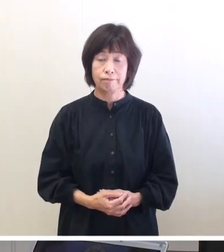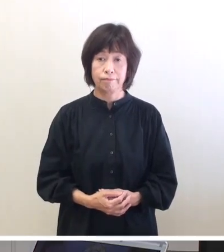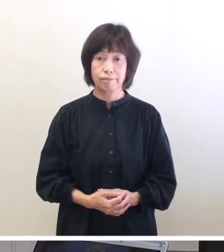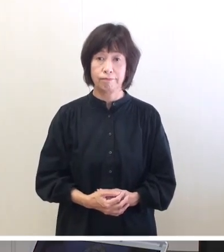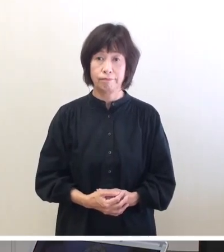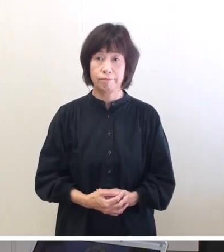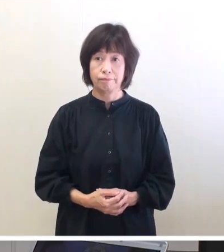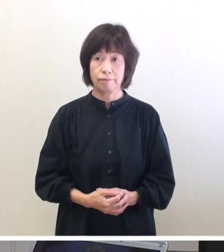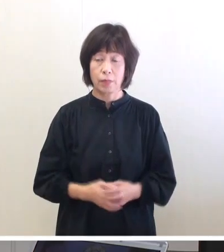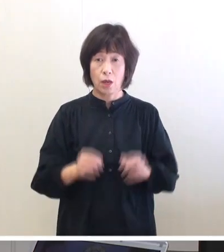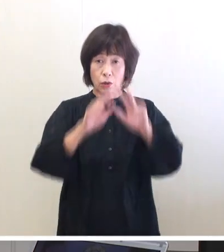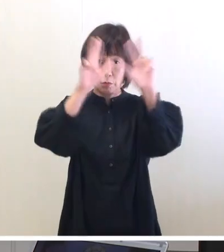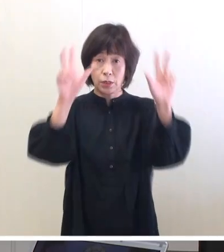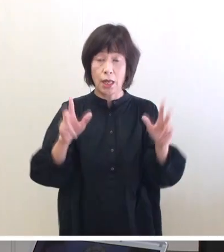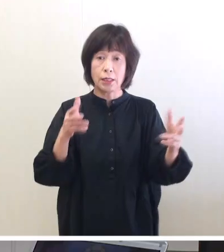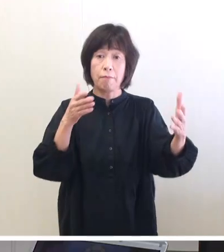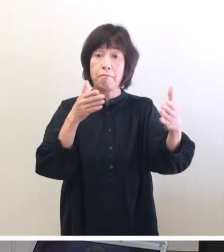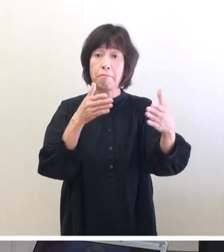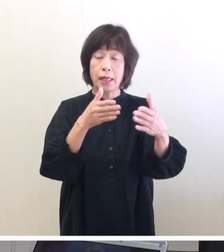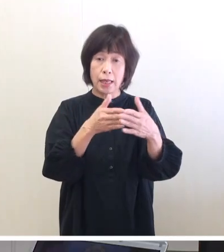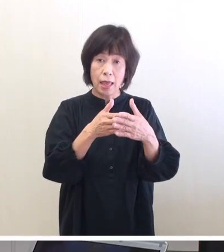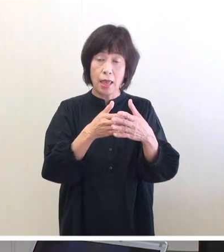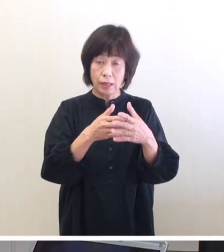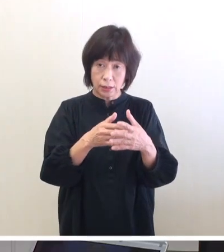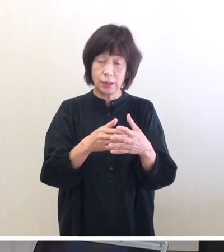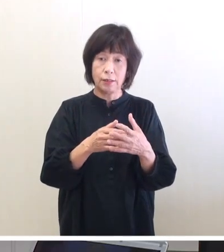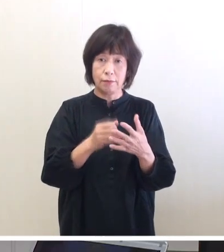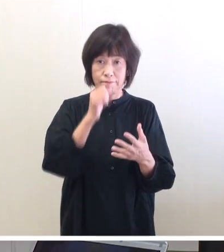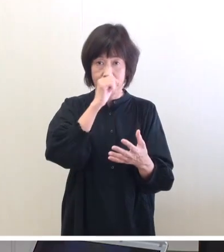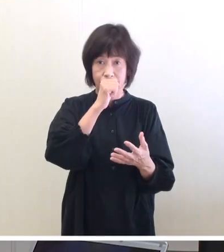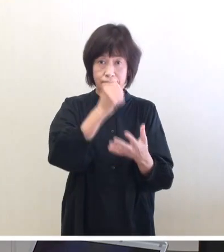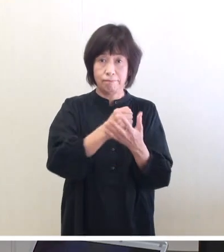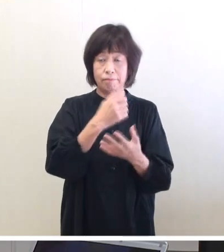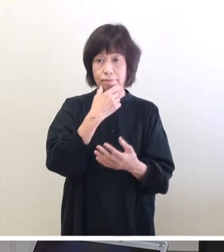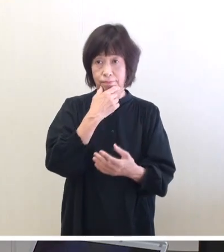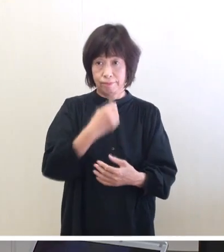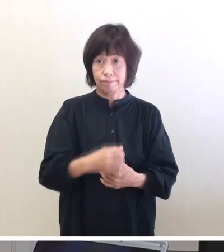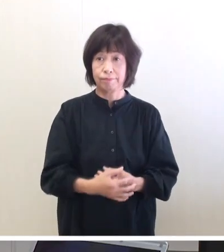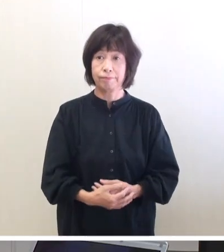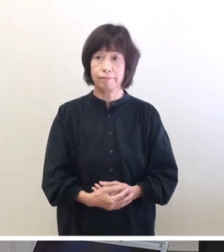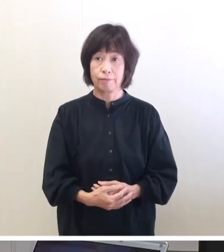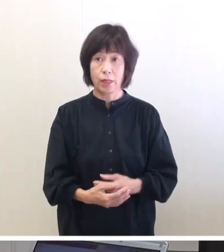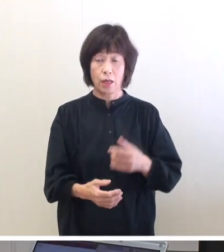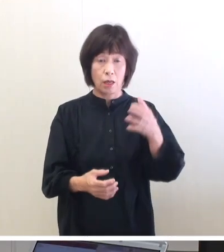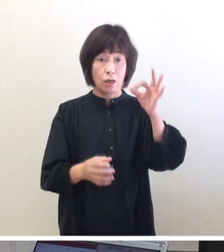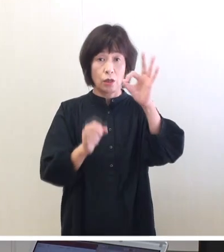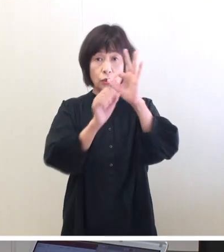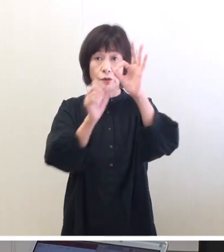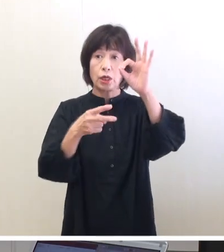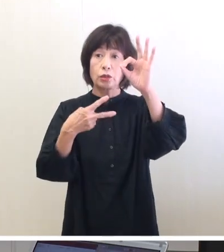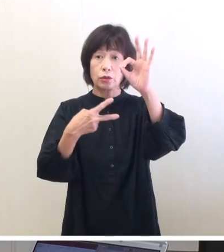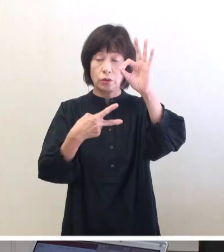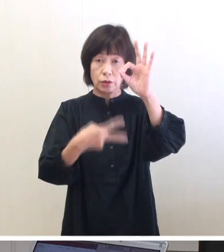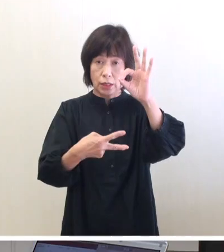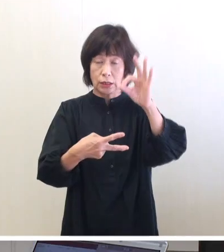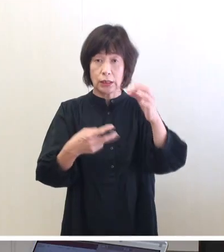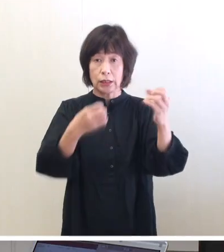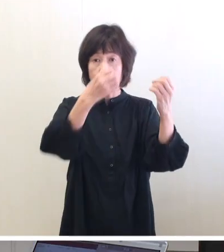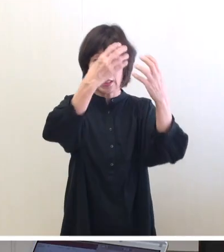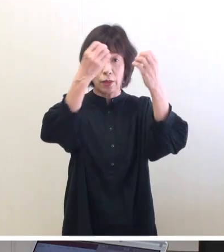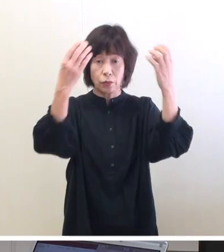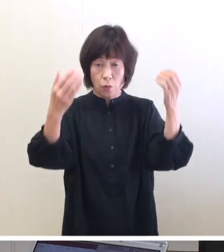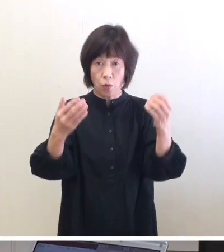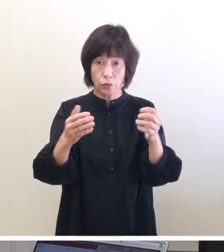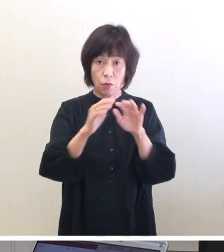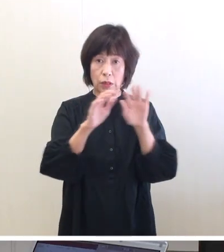ふうに考えております。で10月2日には点灯式を行います。明石町筋の